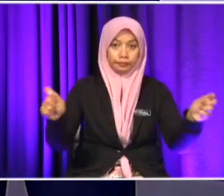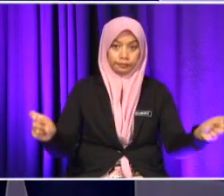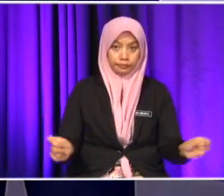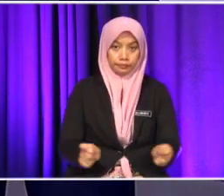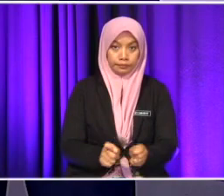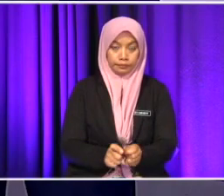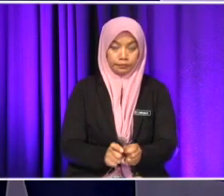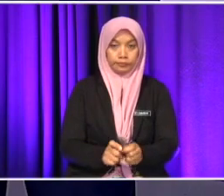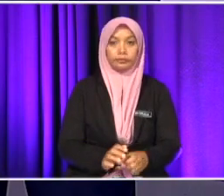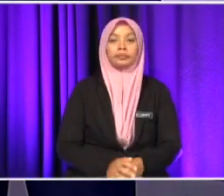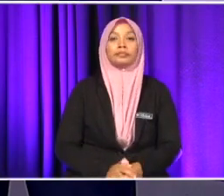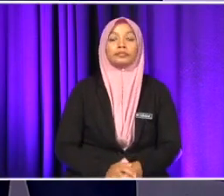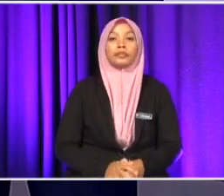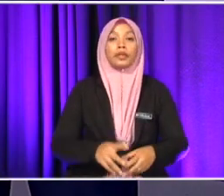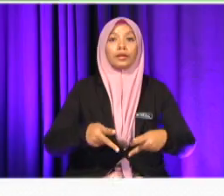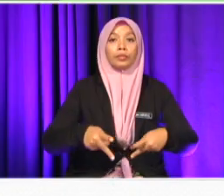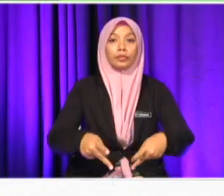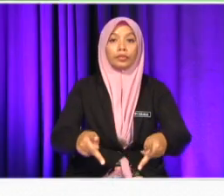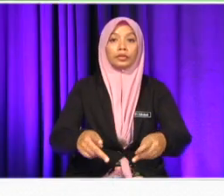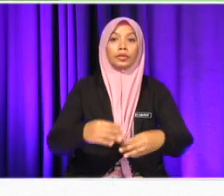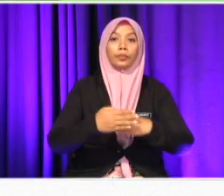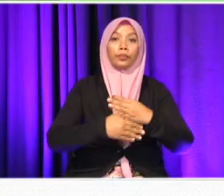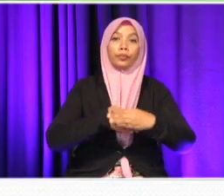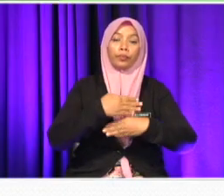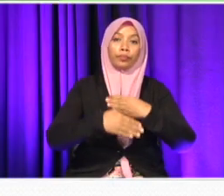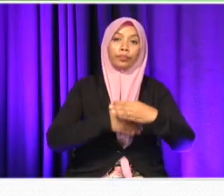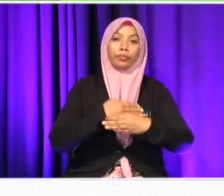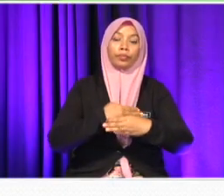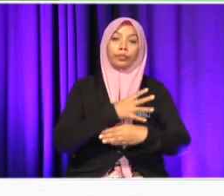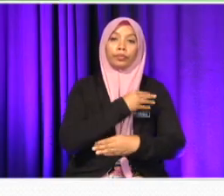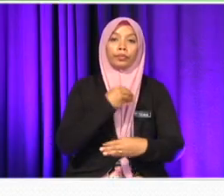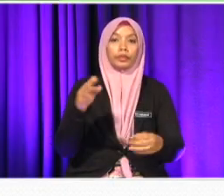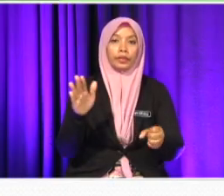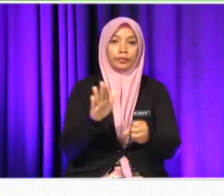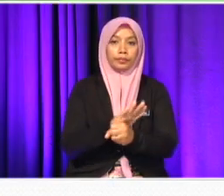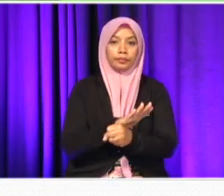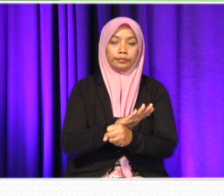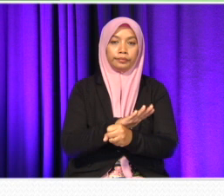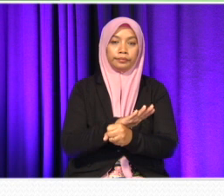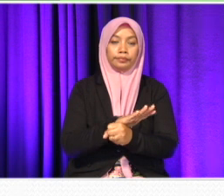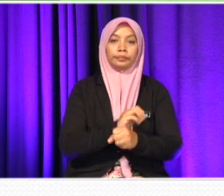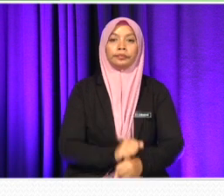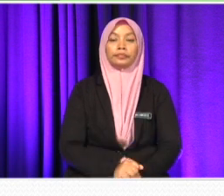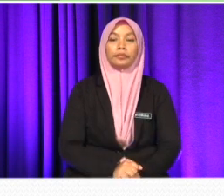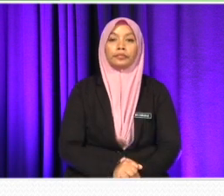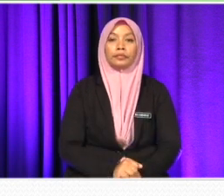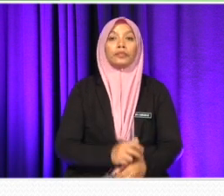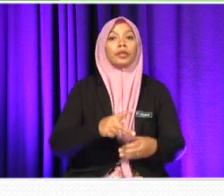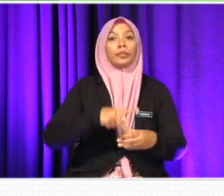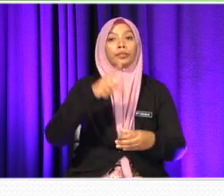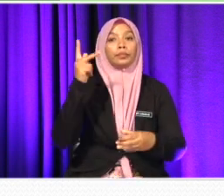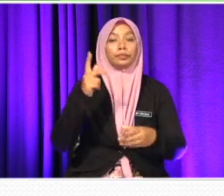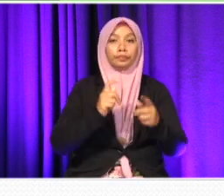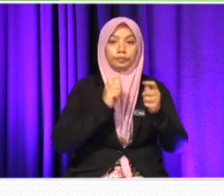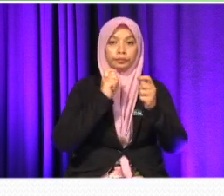memproses dan tempat membungkus hinggalah lengkap ataupun sempurna produk tersebut